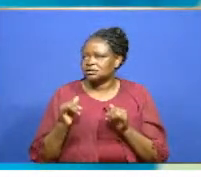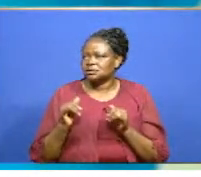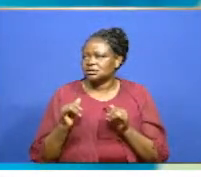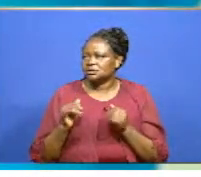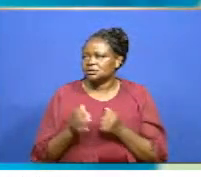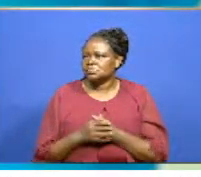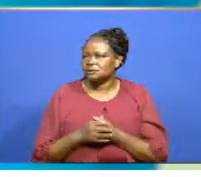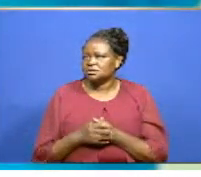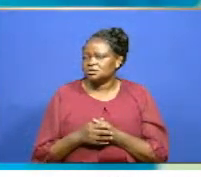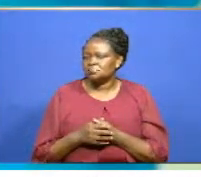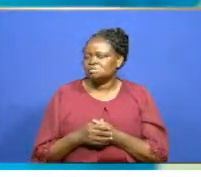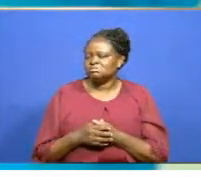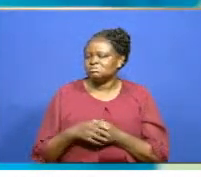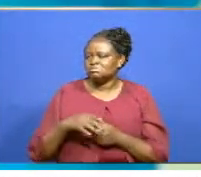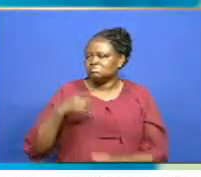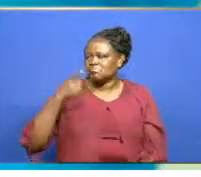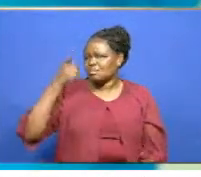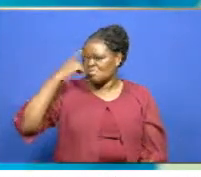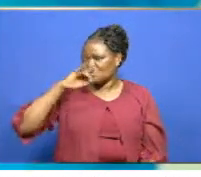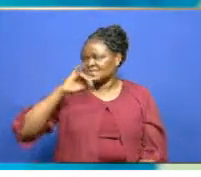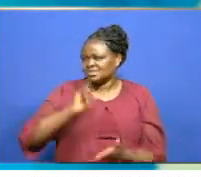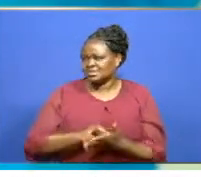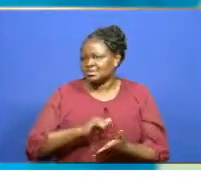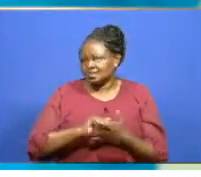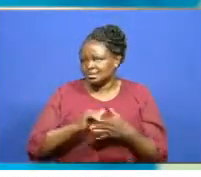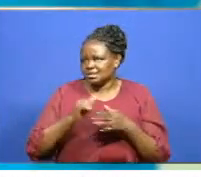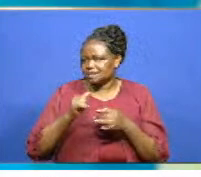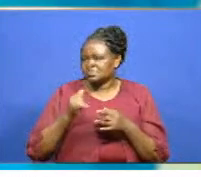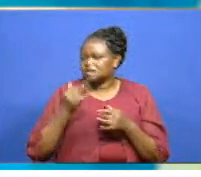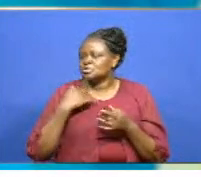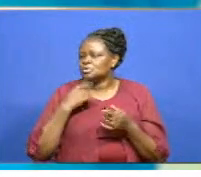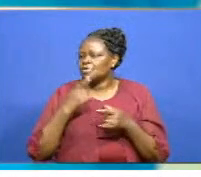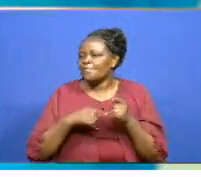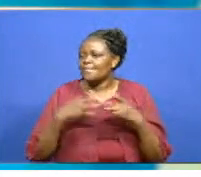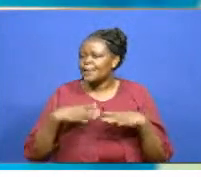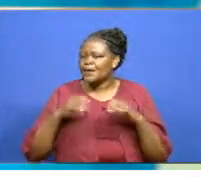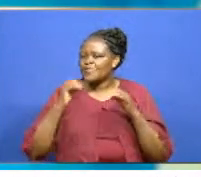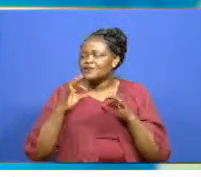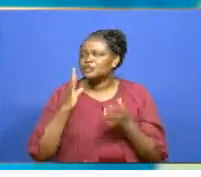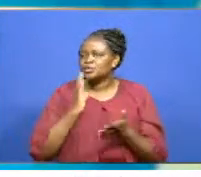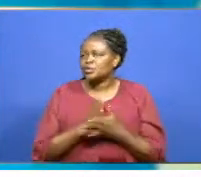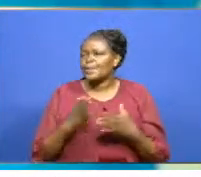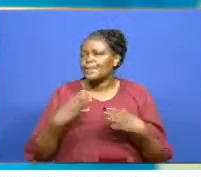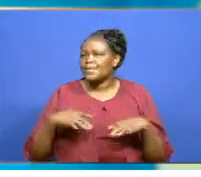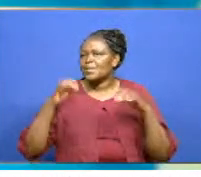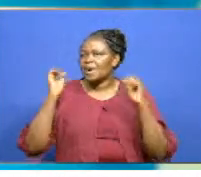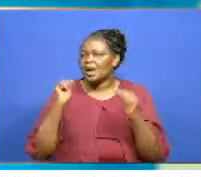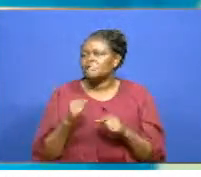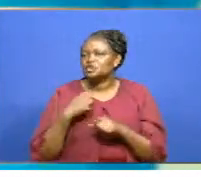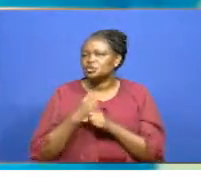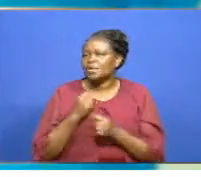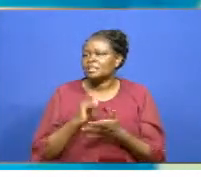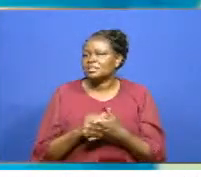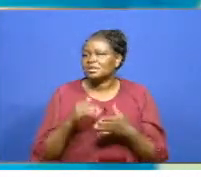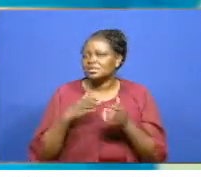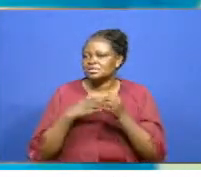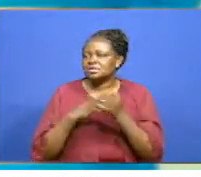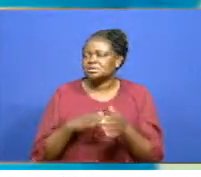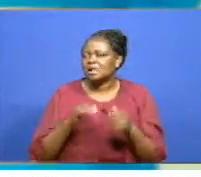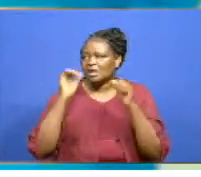na riwaza na sera ambazo ananadi kwa wananchi. Kama wananchi wanaweza kutrust that huyu kiongozi